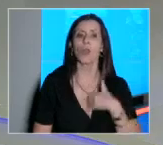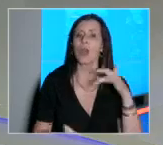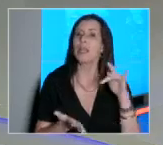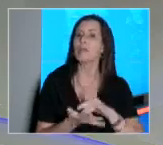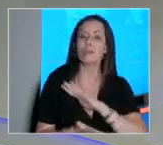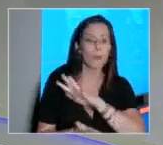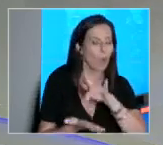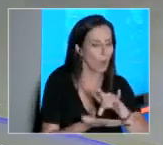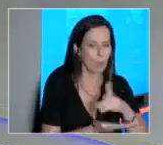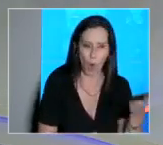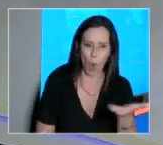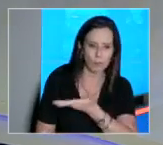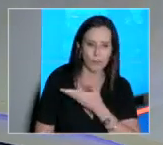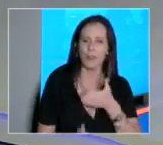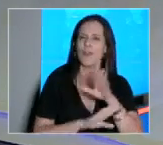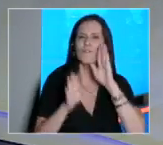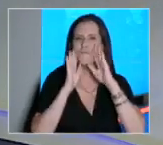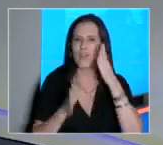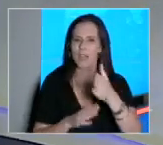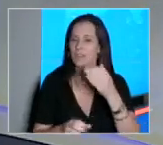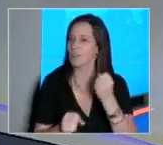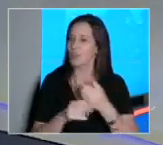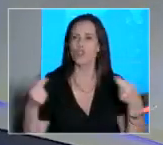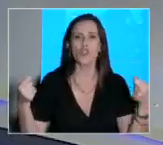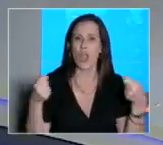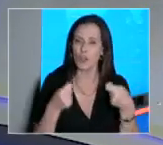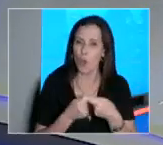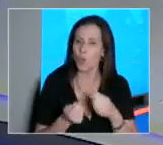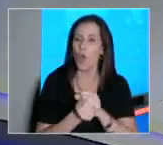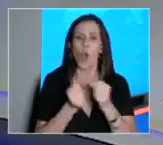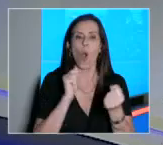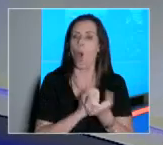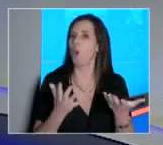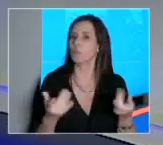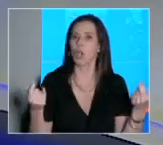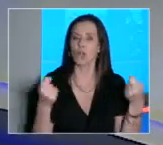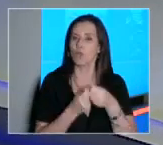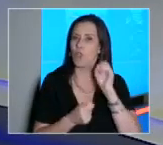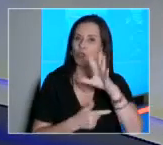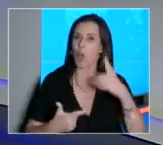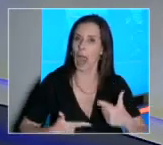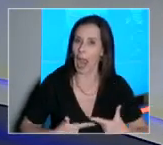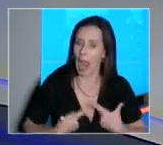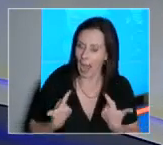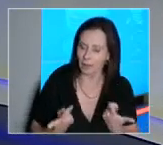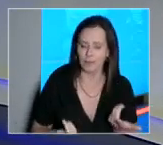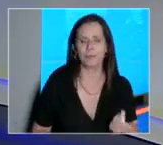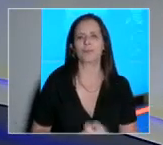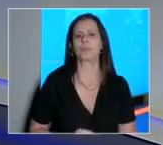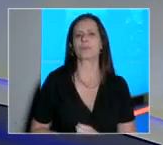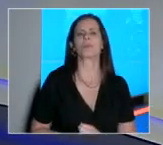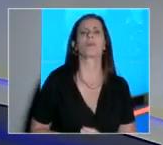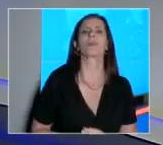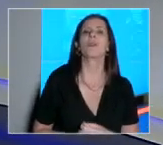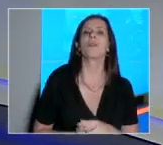נמצאים בכל המדיות החברתיות. כנסו לפייסבוק, תעשו מסיבת שיתוף, או תשתפו את השידור החי שלנו, ובטוח שתזכו בהגרלה,